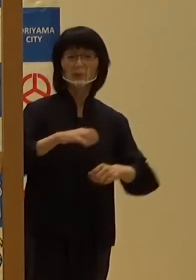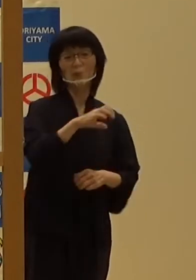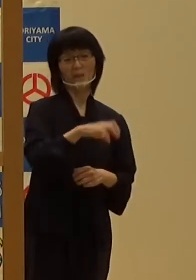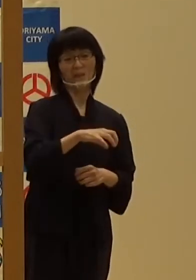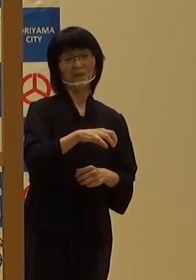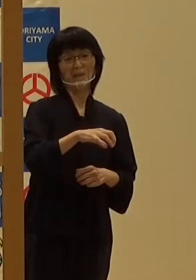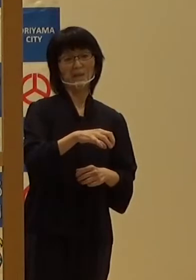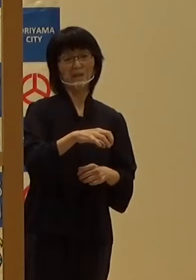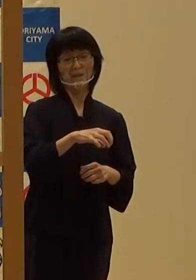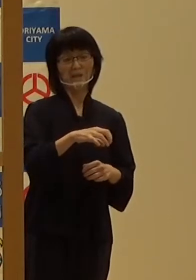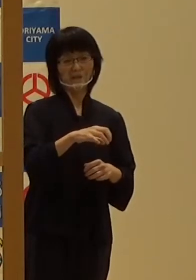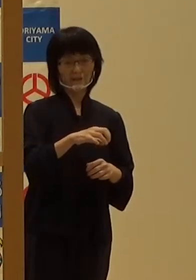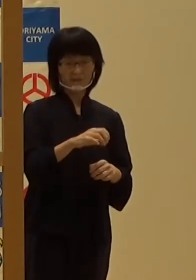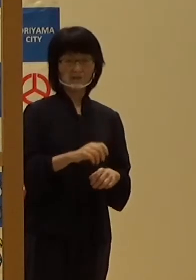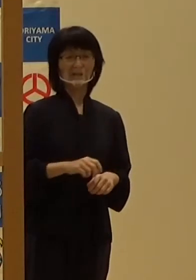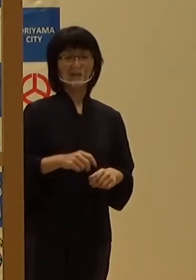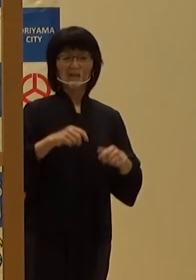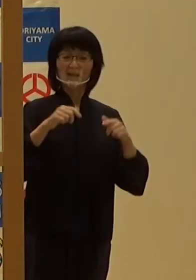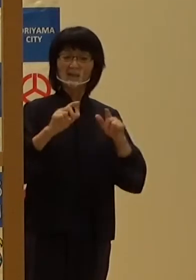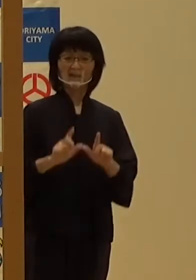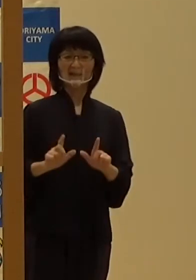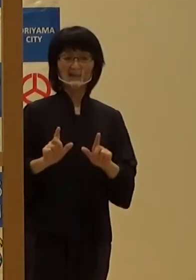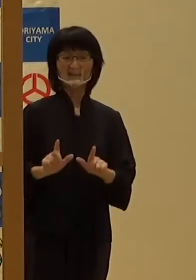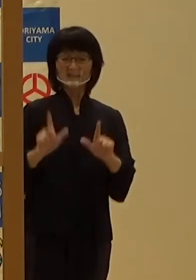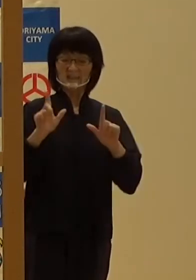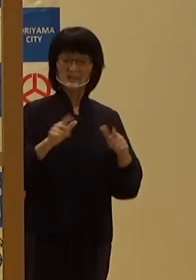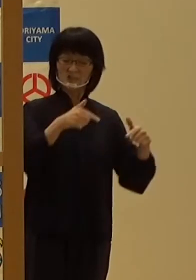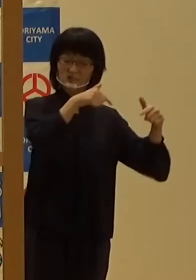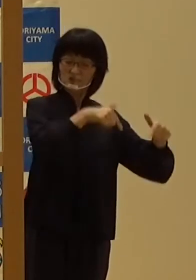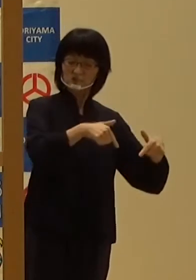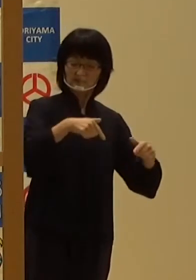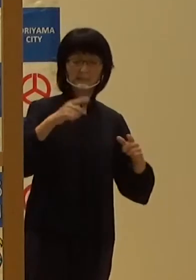東側、西側および南側の、